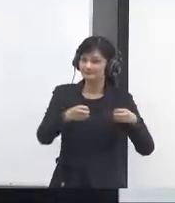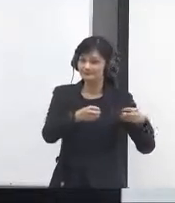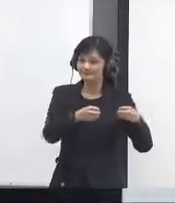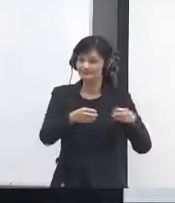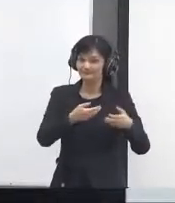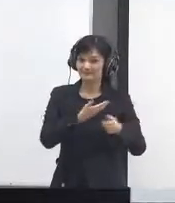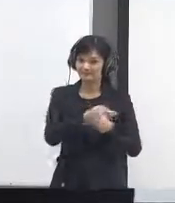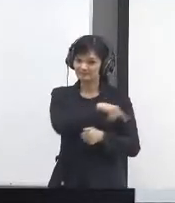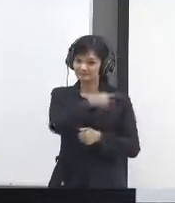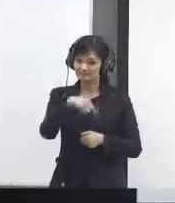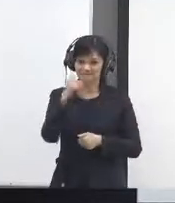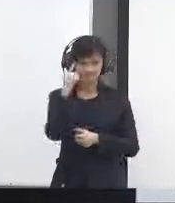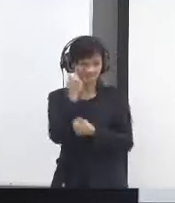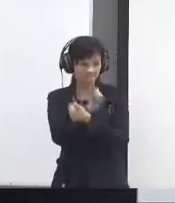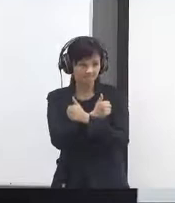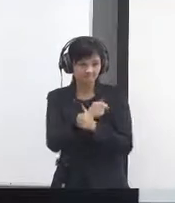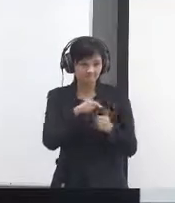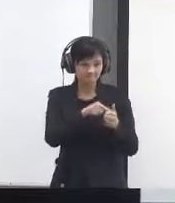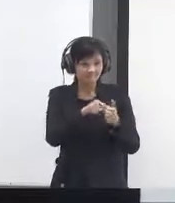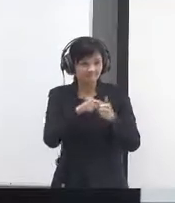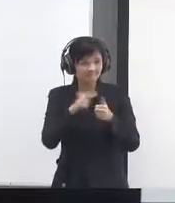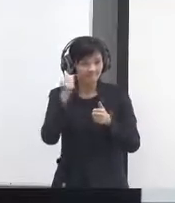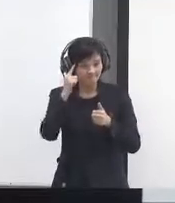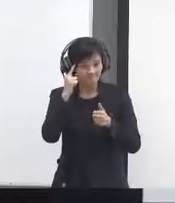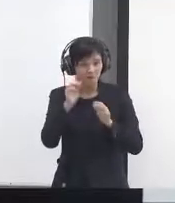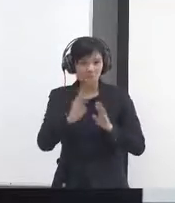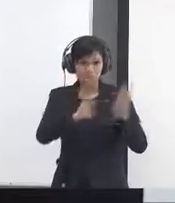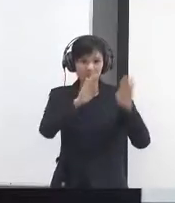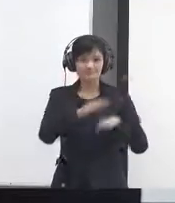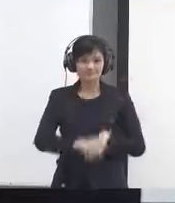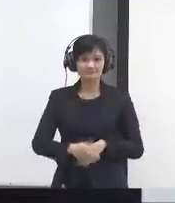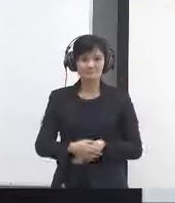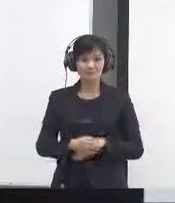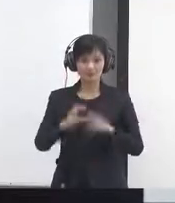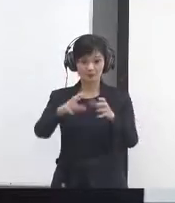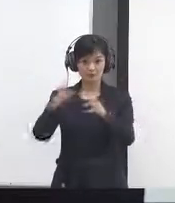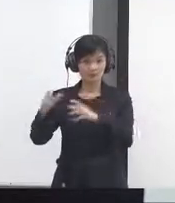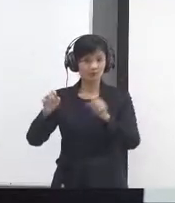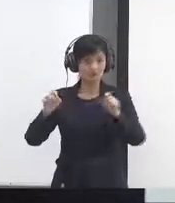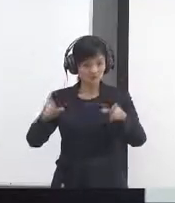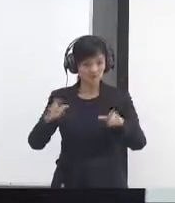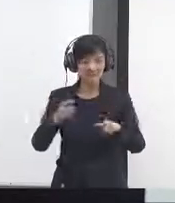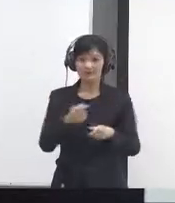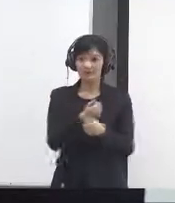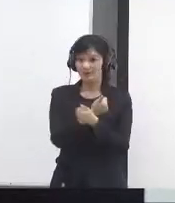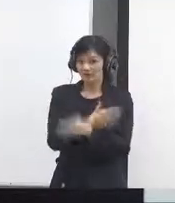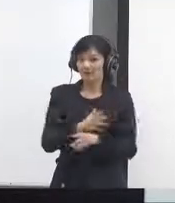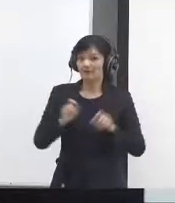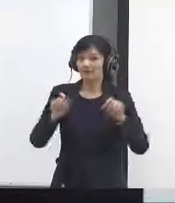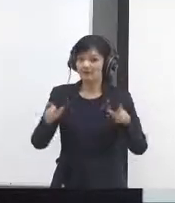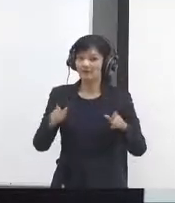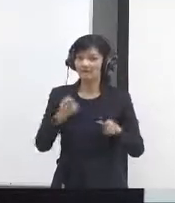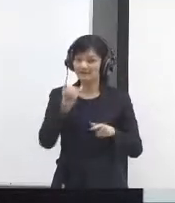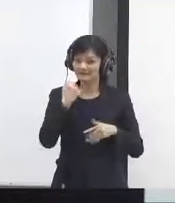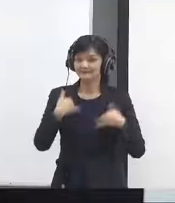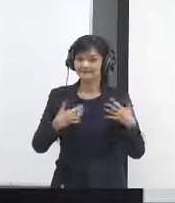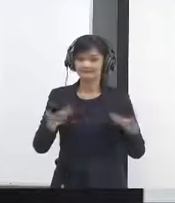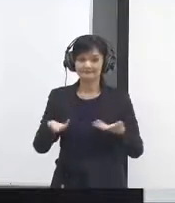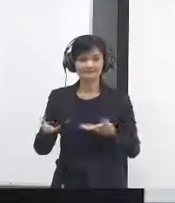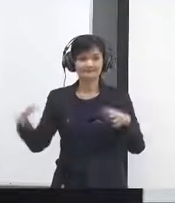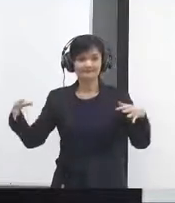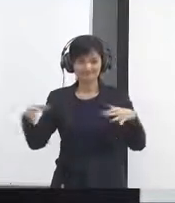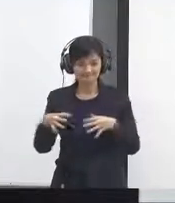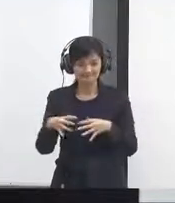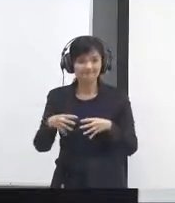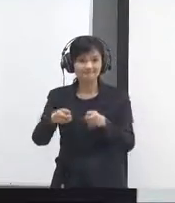事情我没有想过，哎，那我们可以做什么事情？那或许不同的国家就会带着他们不同的经验，然后能够有更多的一些发想